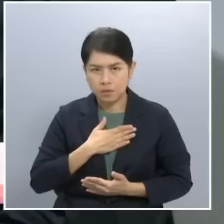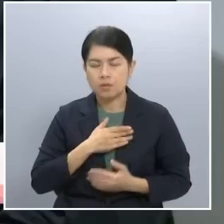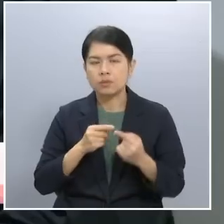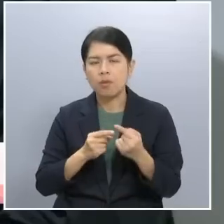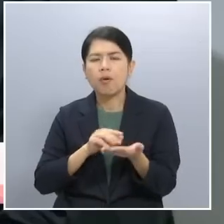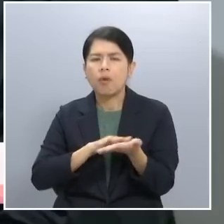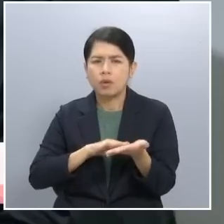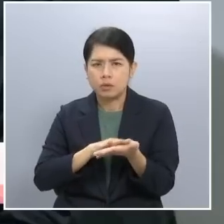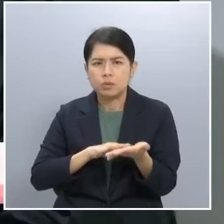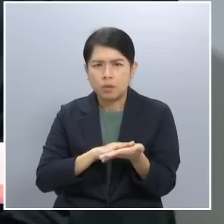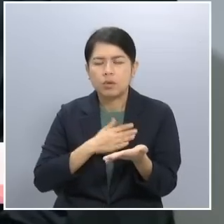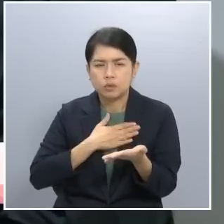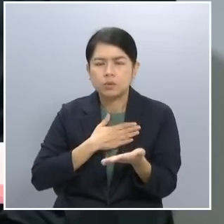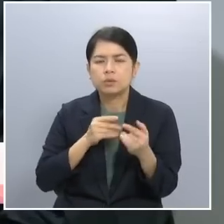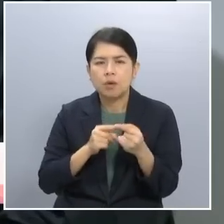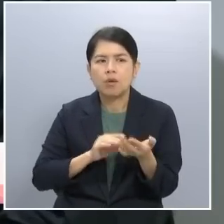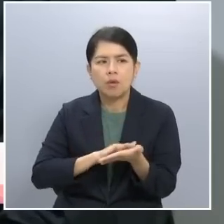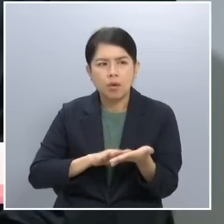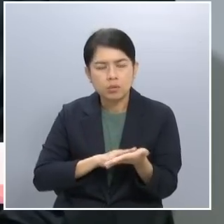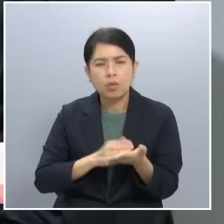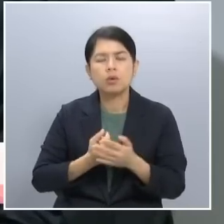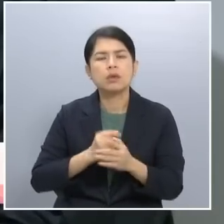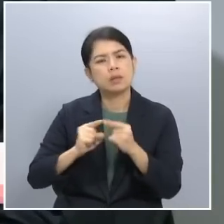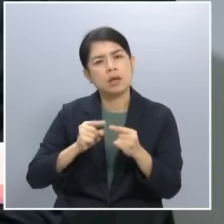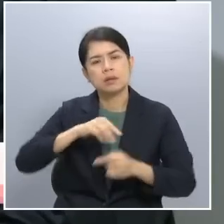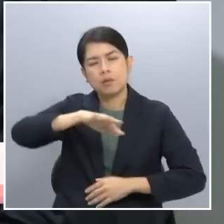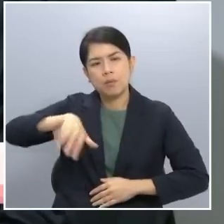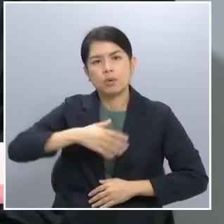ครับขอโทษสำหรับทุกอย่าง